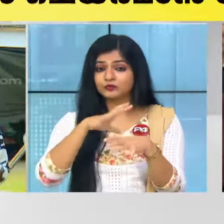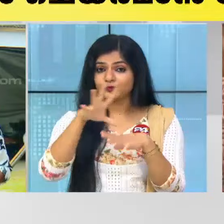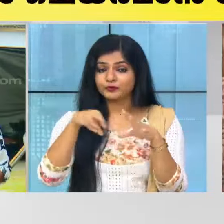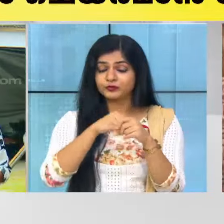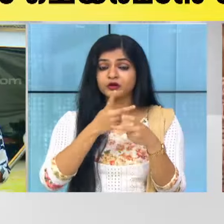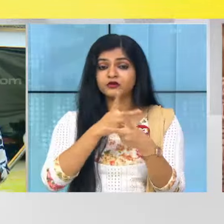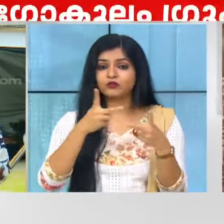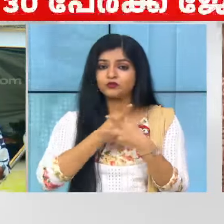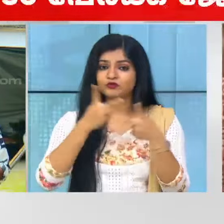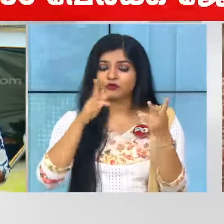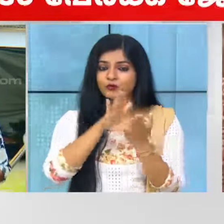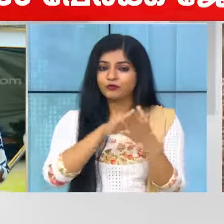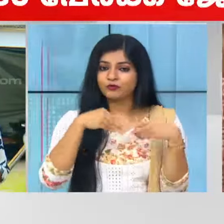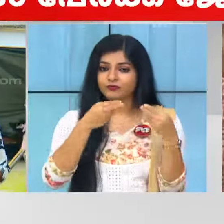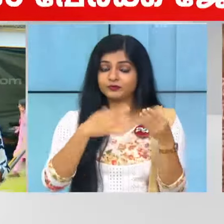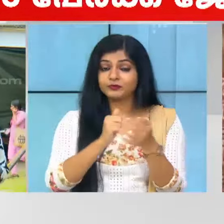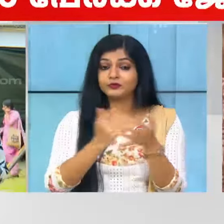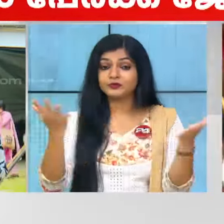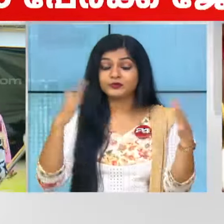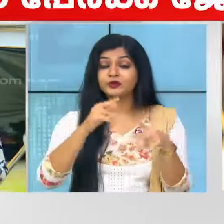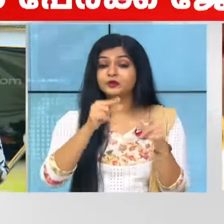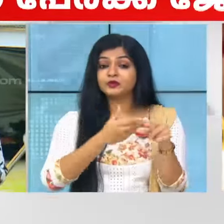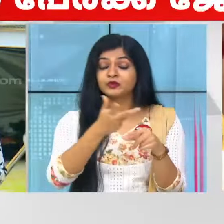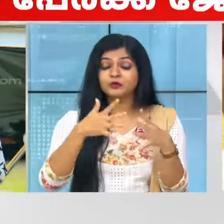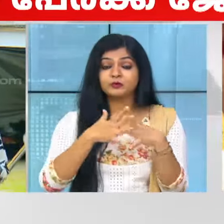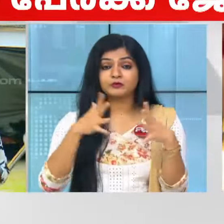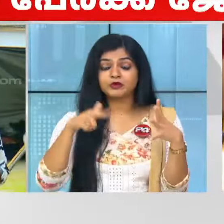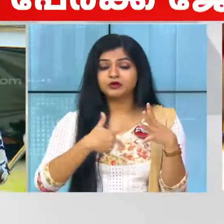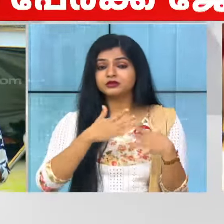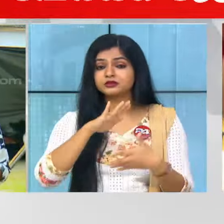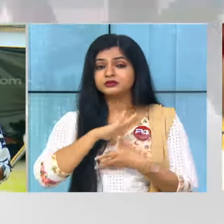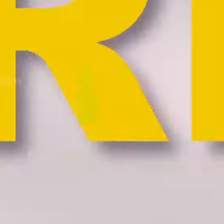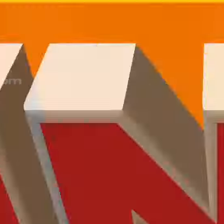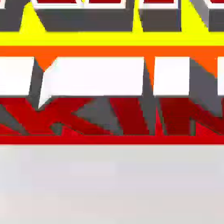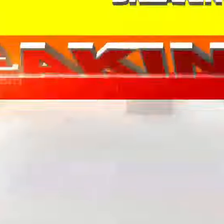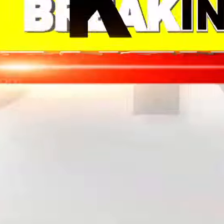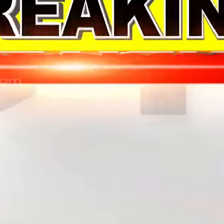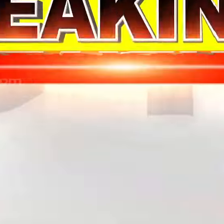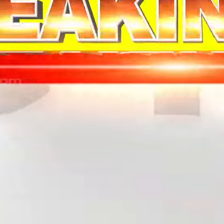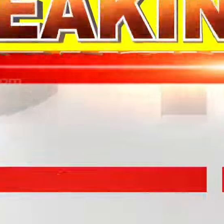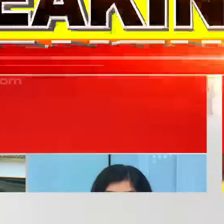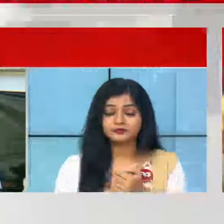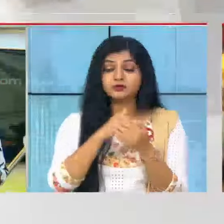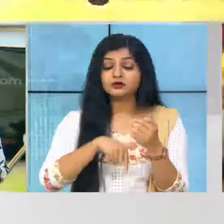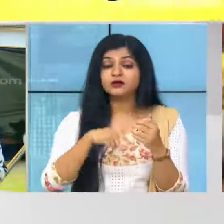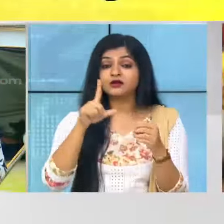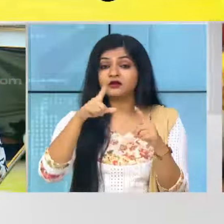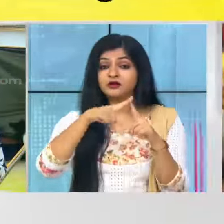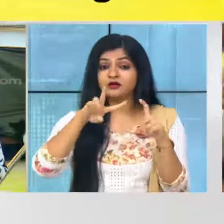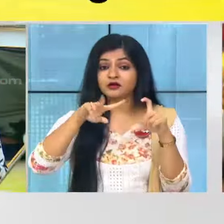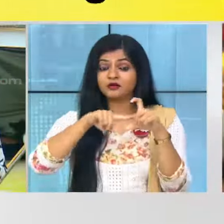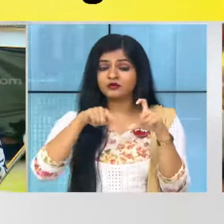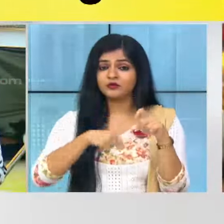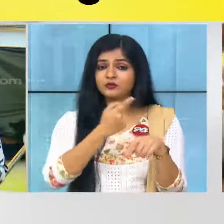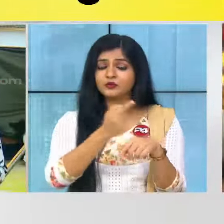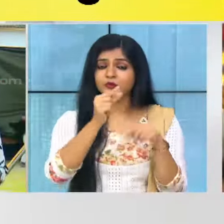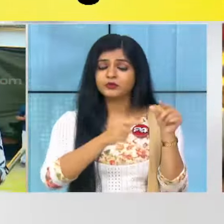പ്രഖ്യാപനങ്ങൾ നടത്തി അത് ഇവിടെ കൂടിയിരിക്കുന്ന ആളുകളെ സംബന്ധിച്ച് വലിയ രീതിയിലുള്ള ഒരു ആശ്വാസമായിരുന്നു അതിനോടൊപ്പം തന്നെ നമ്മൾ തൽസമയം ഇവിടെ നിന്നും ഓരോരുത്തർക്കും